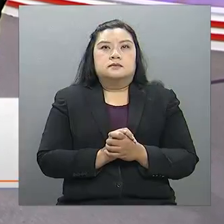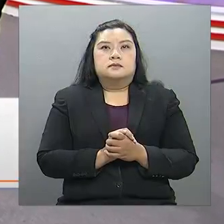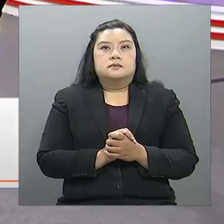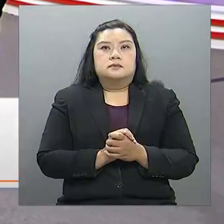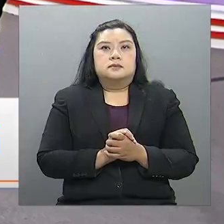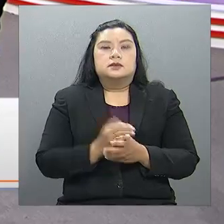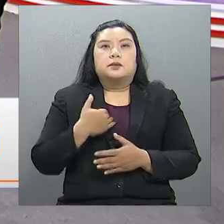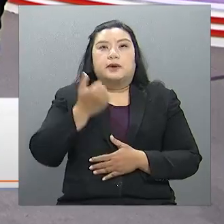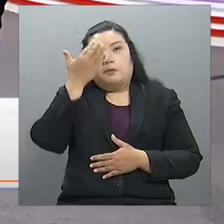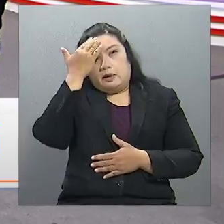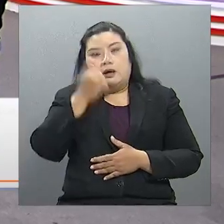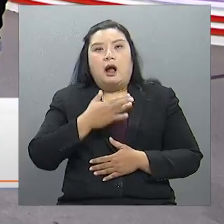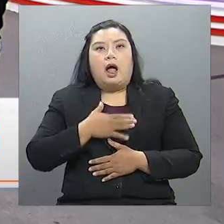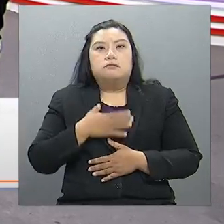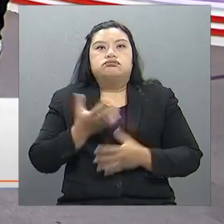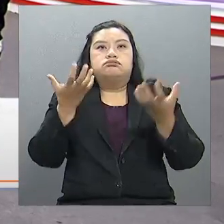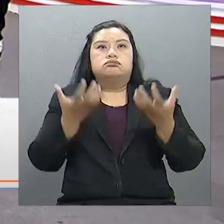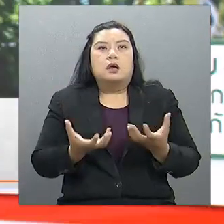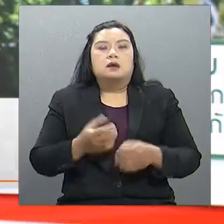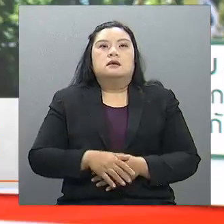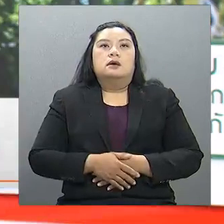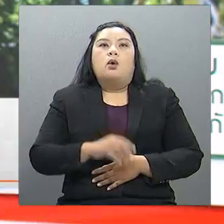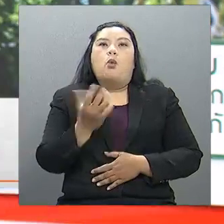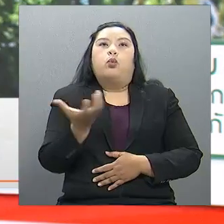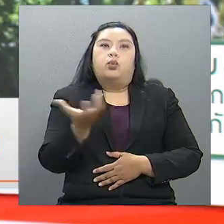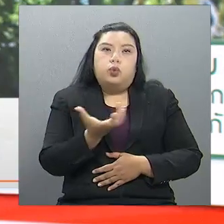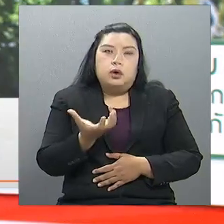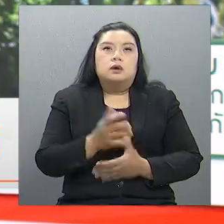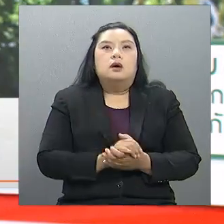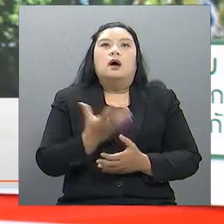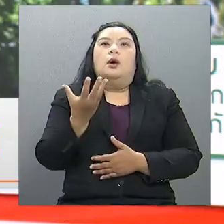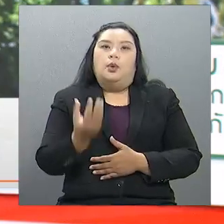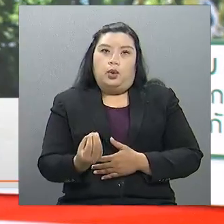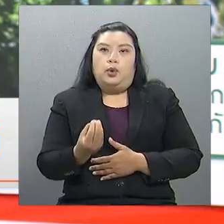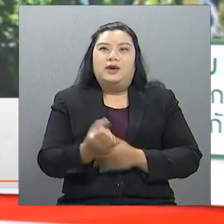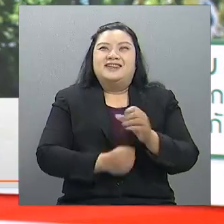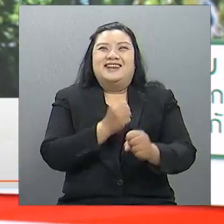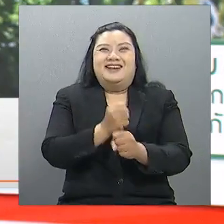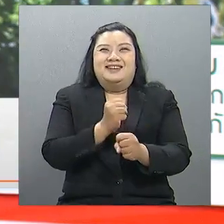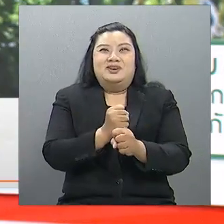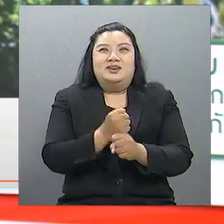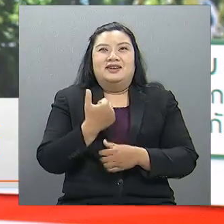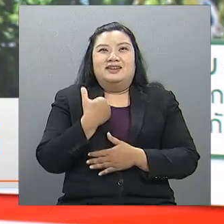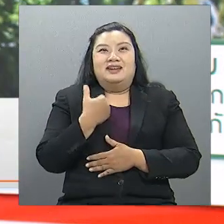ใหญ่เกิไปใช่ะอายุคือเพอายุ focusing